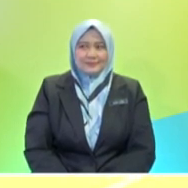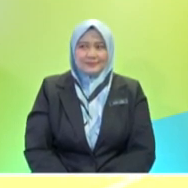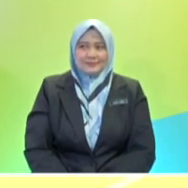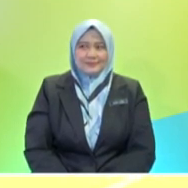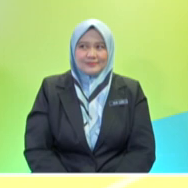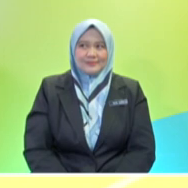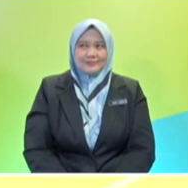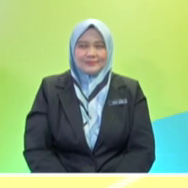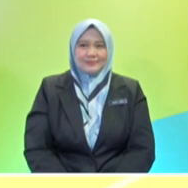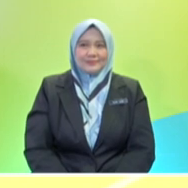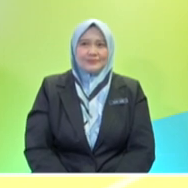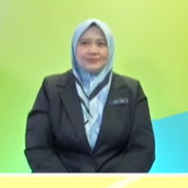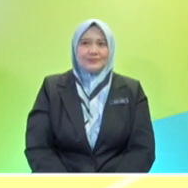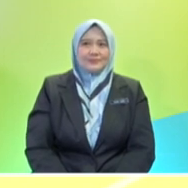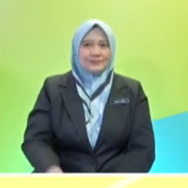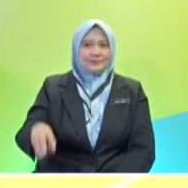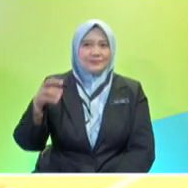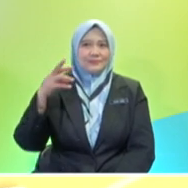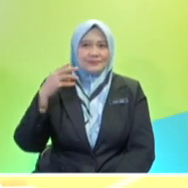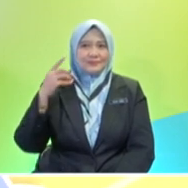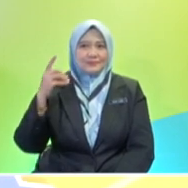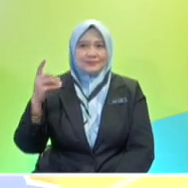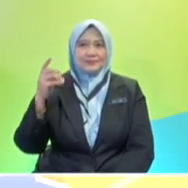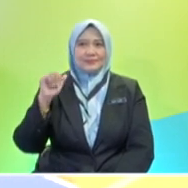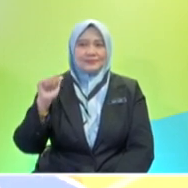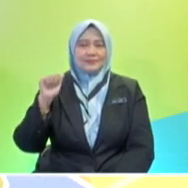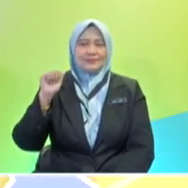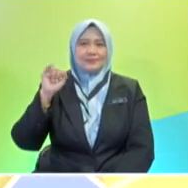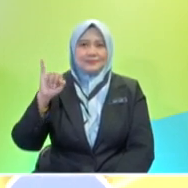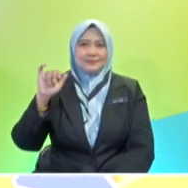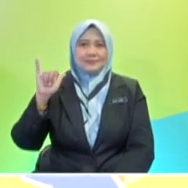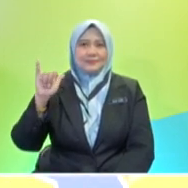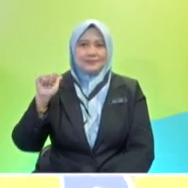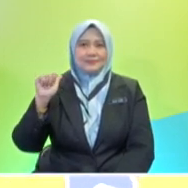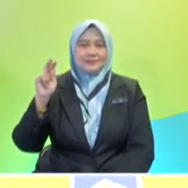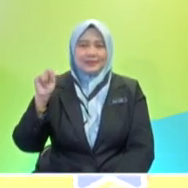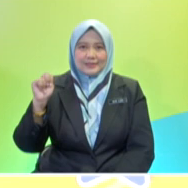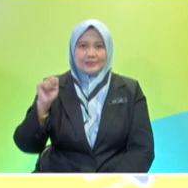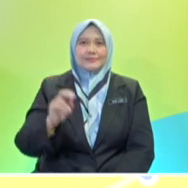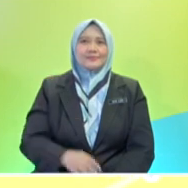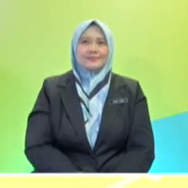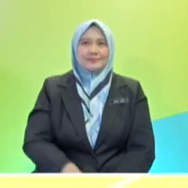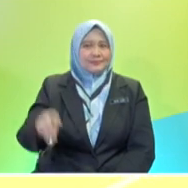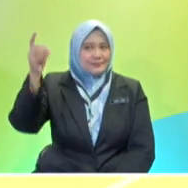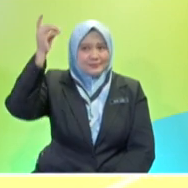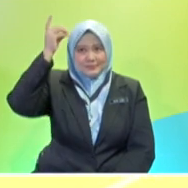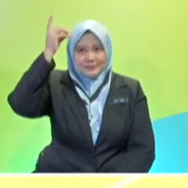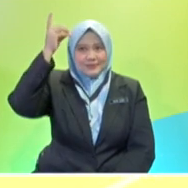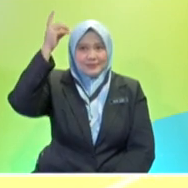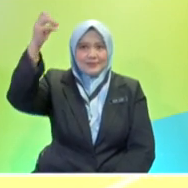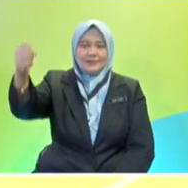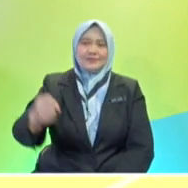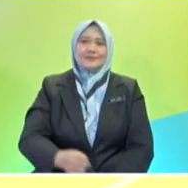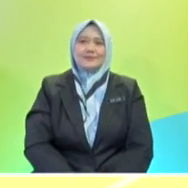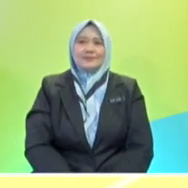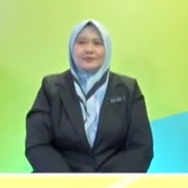yang kedua, Muhammad Dayan Haziq bin Muhammad Hafiz. Hai. Selamat berkenalan. Hai